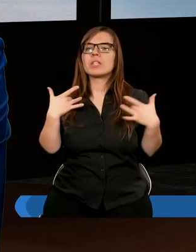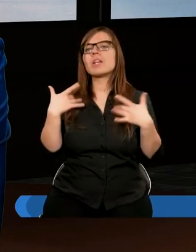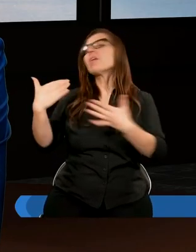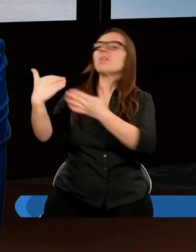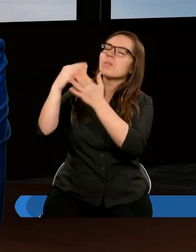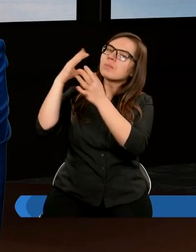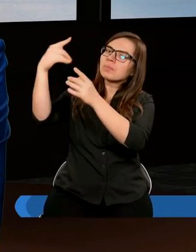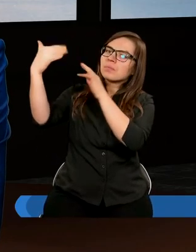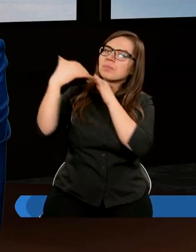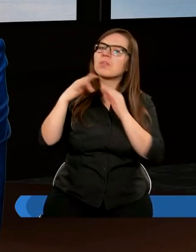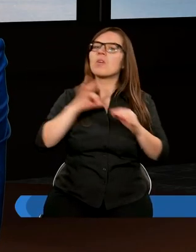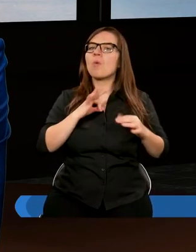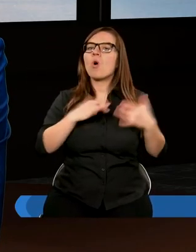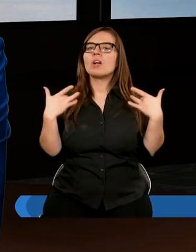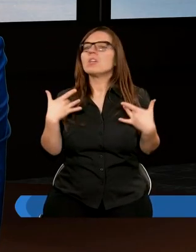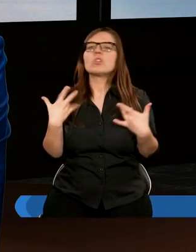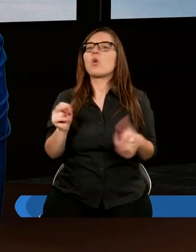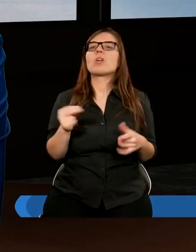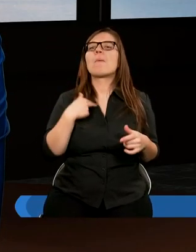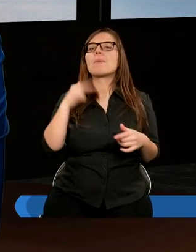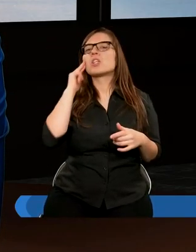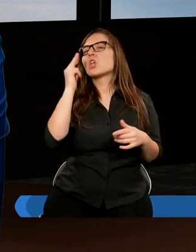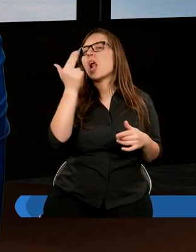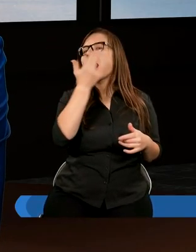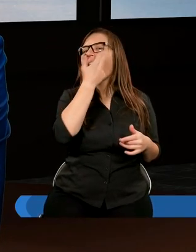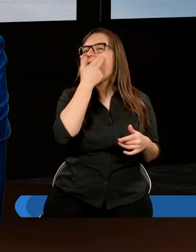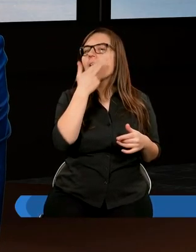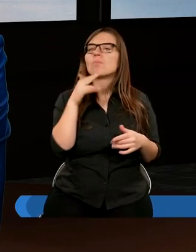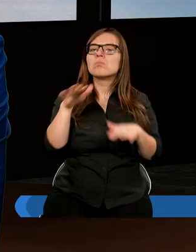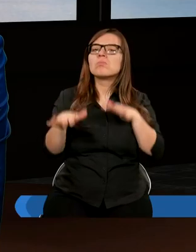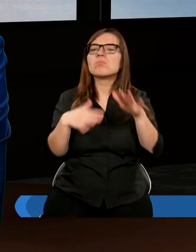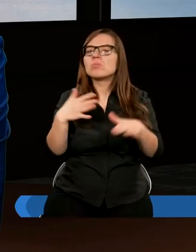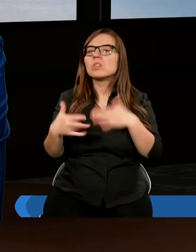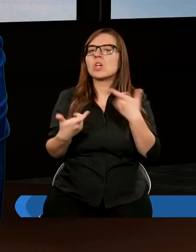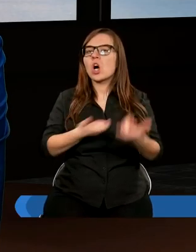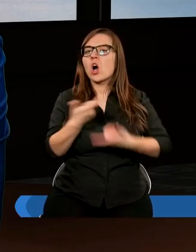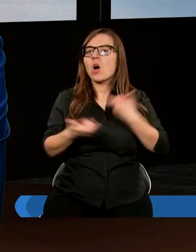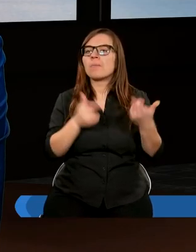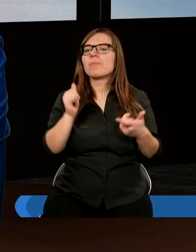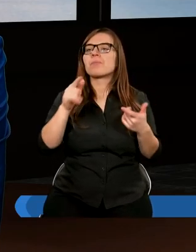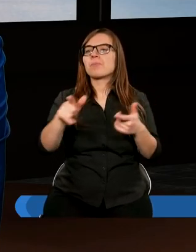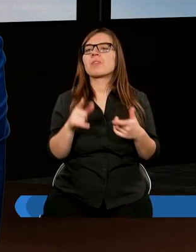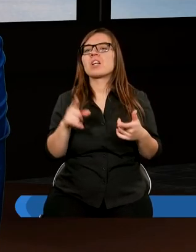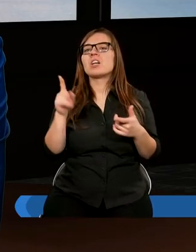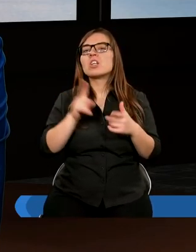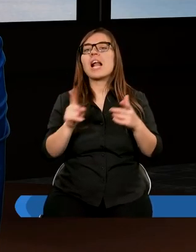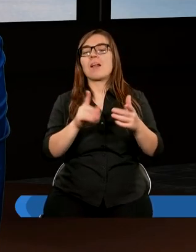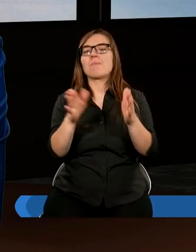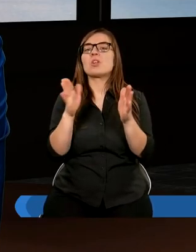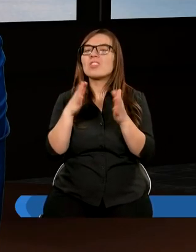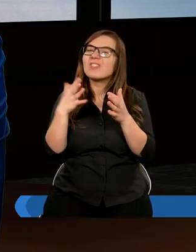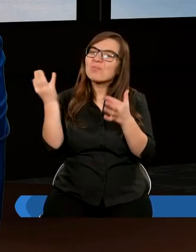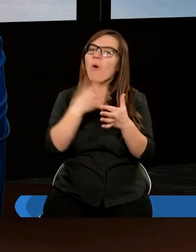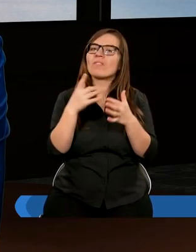przykład tak się dzieje w moim życiu, że ja widzę tak, a nie inaczej, a po jakiejś usilnej modlitwie, czy naprawdę